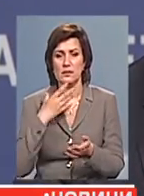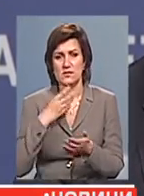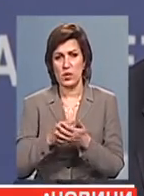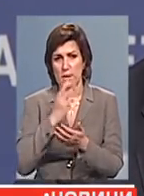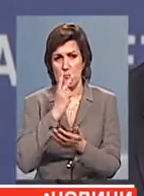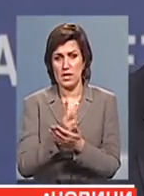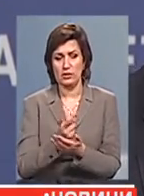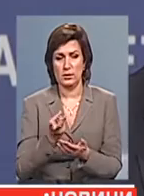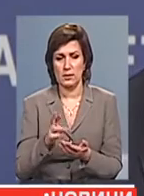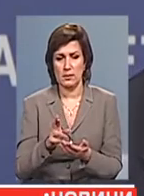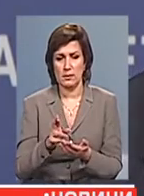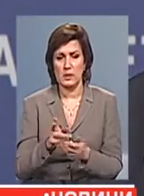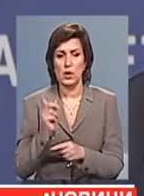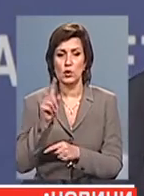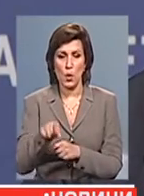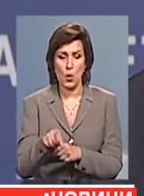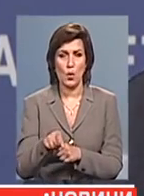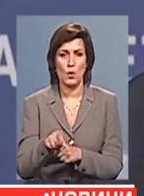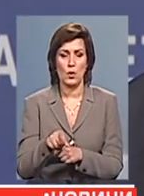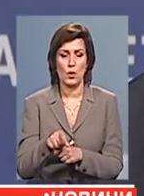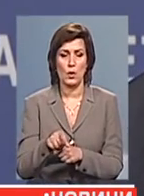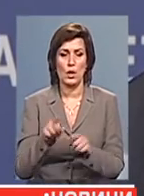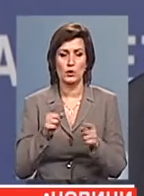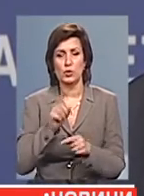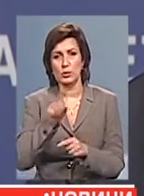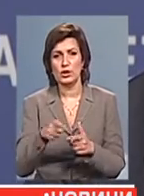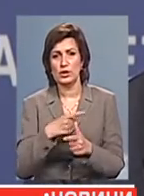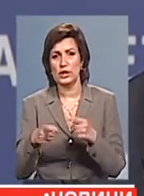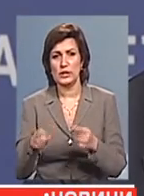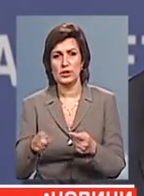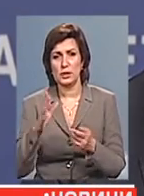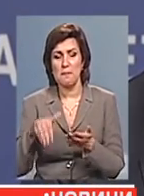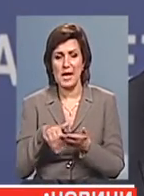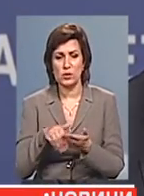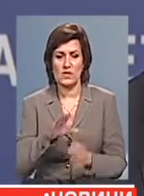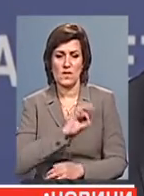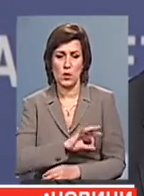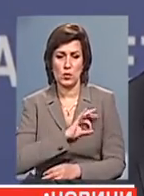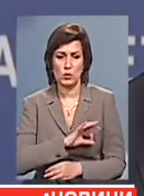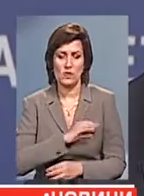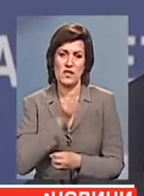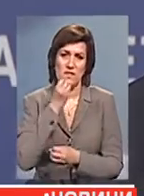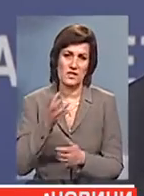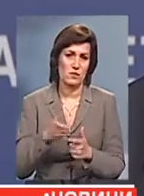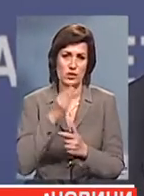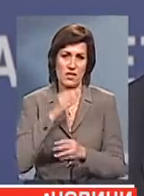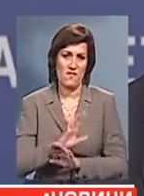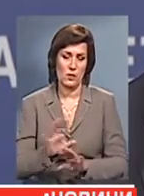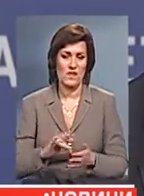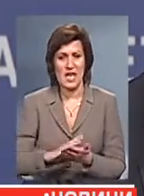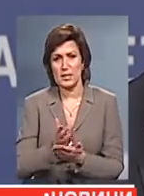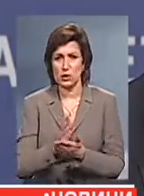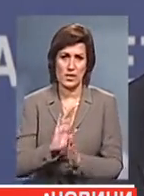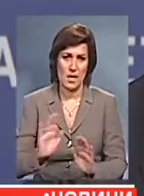своє бачення того, чому ті чи інші методи використовувалися ефективно чи неефективно, якісно